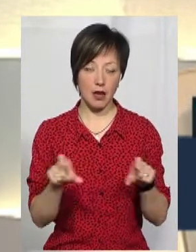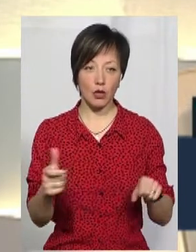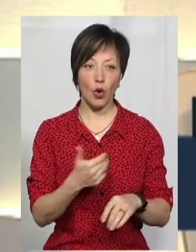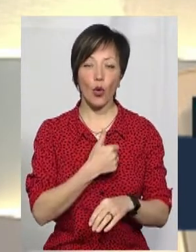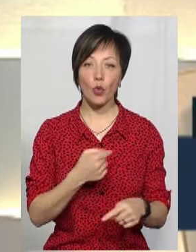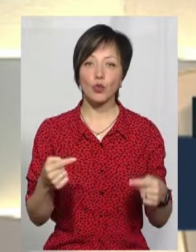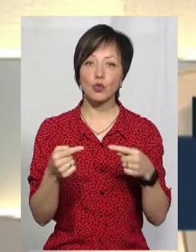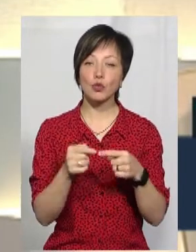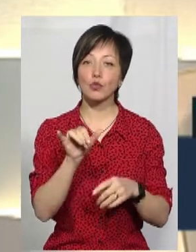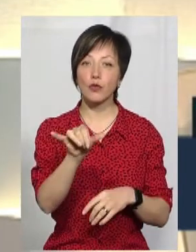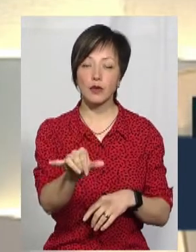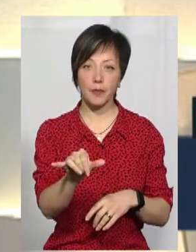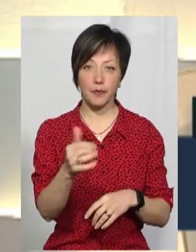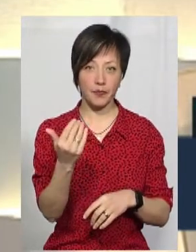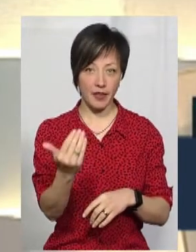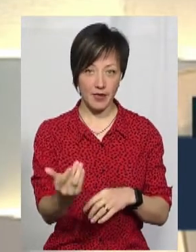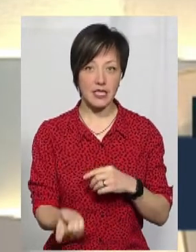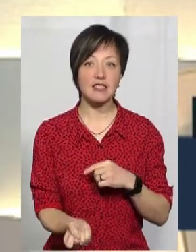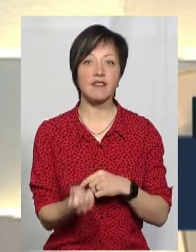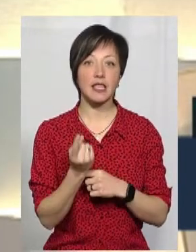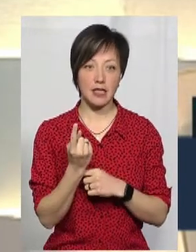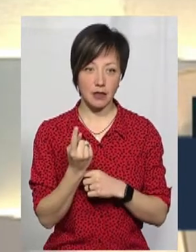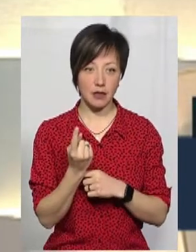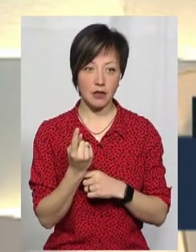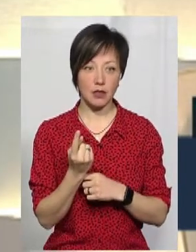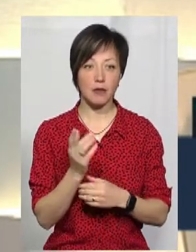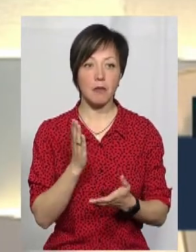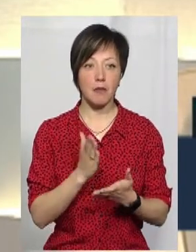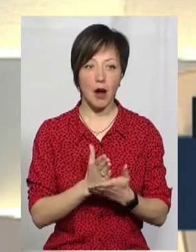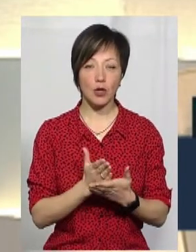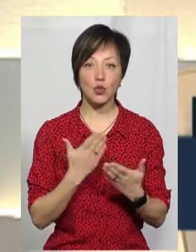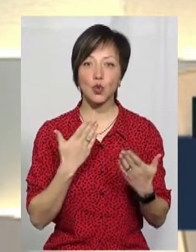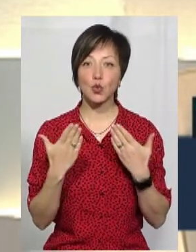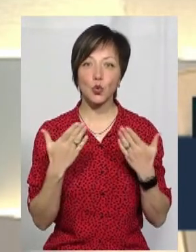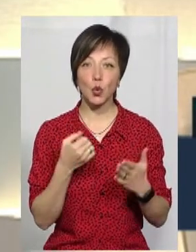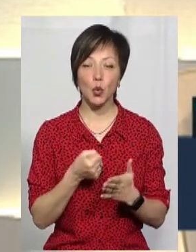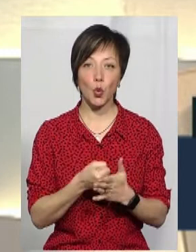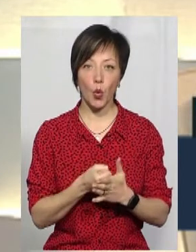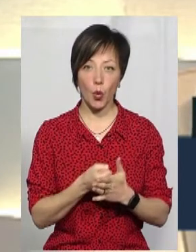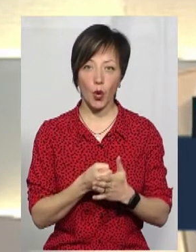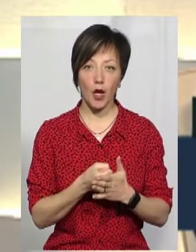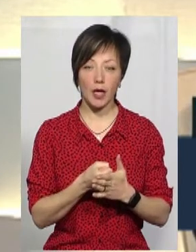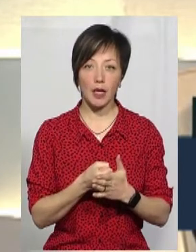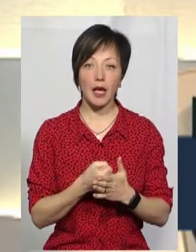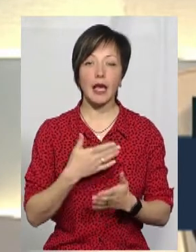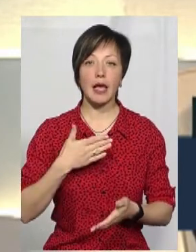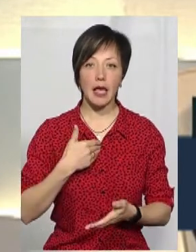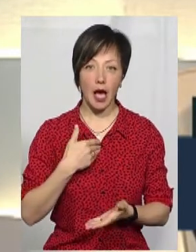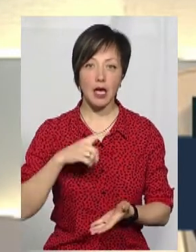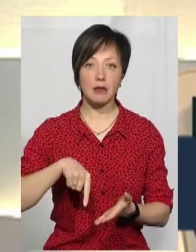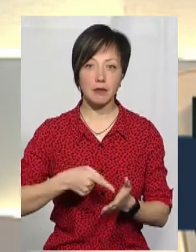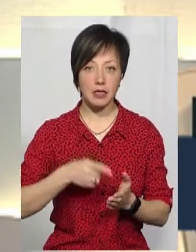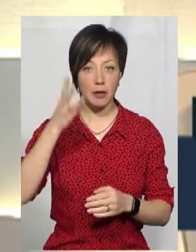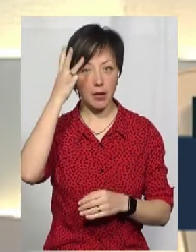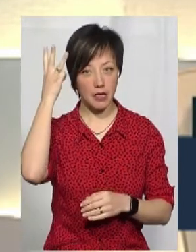хочу уточнити, ви звідки і чи маєте якийсь стосунок до інфекційної лікарні? З міста